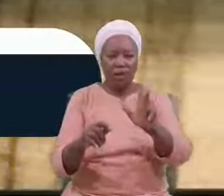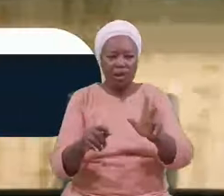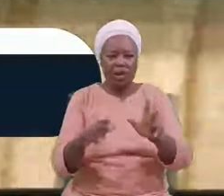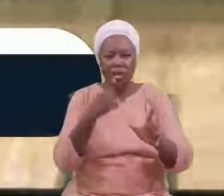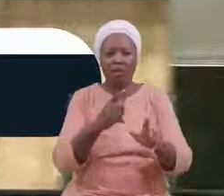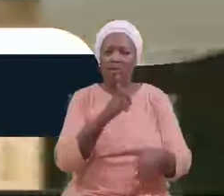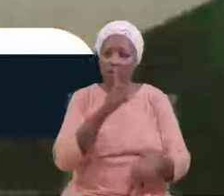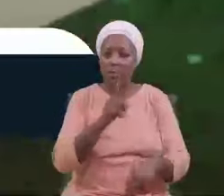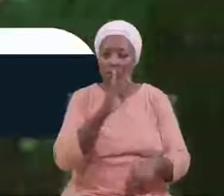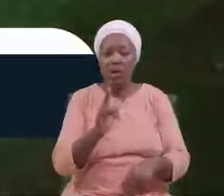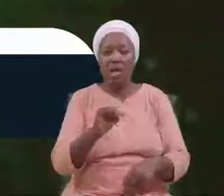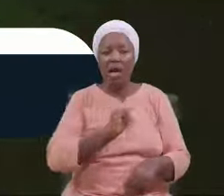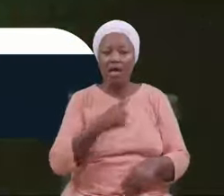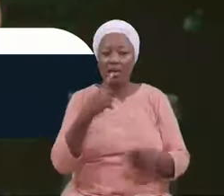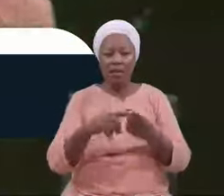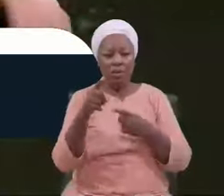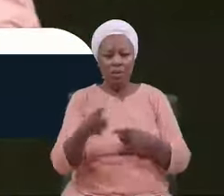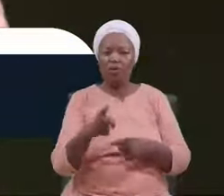je vous le dis en vérité,